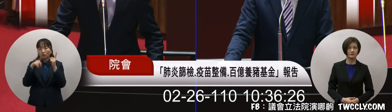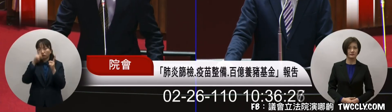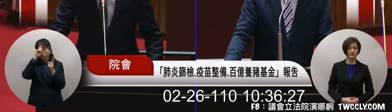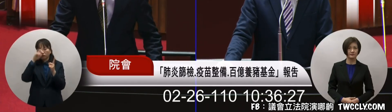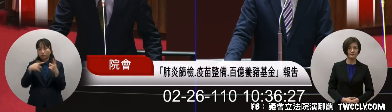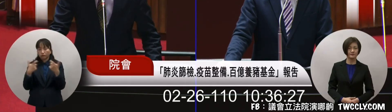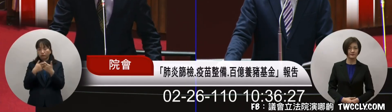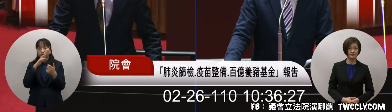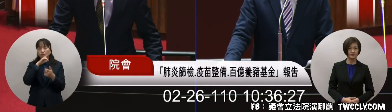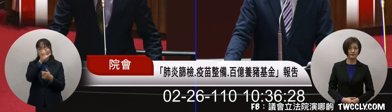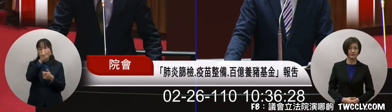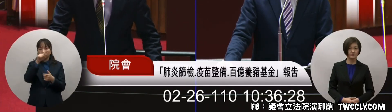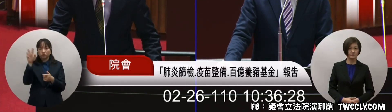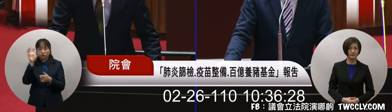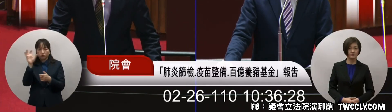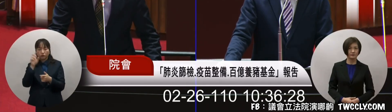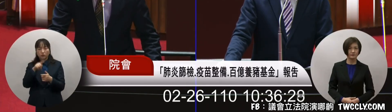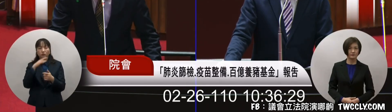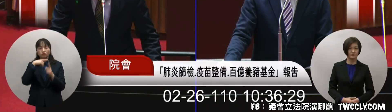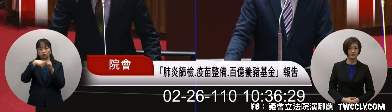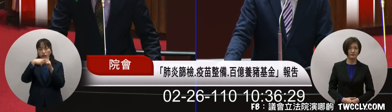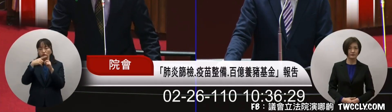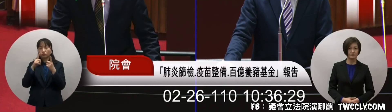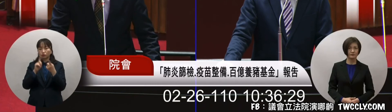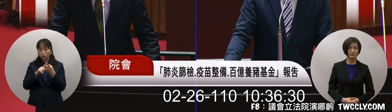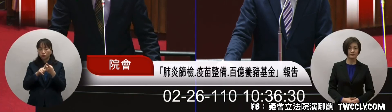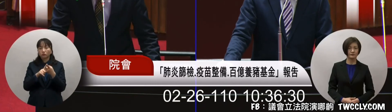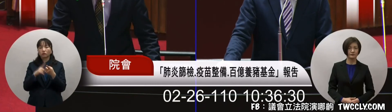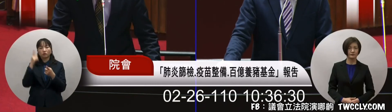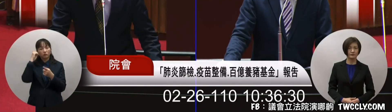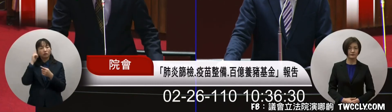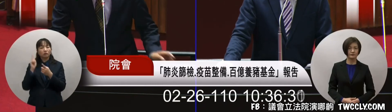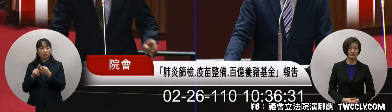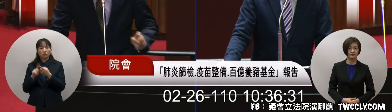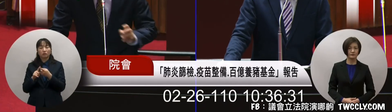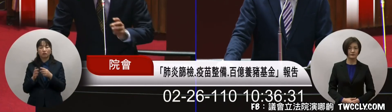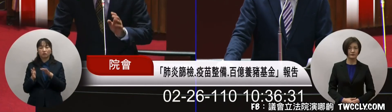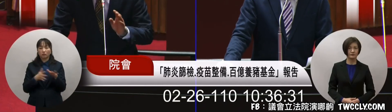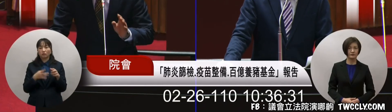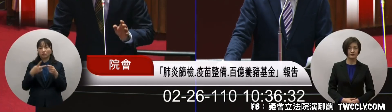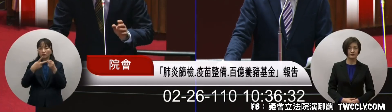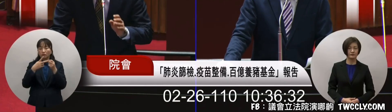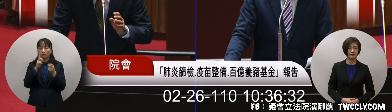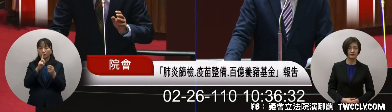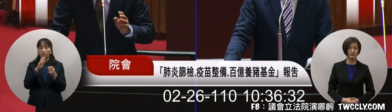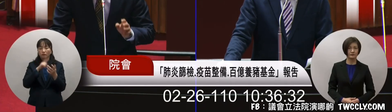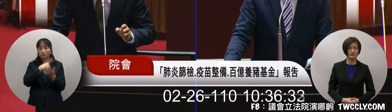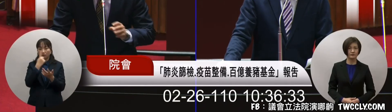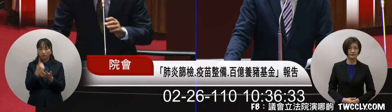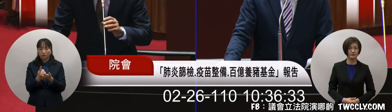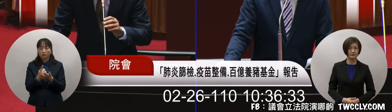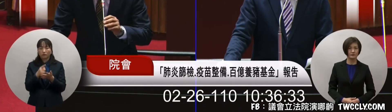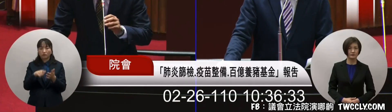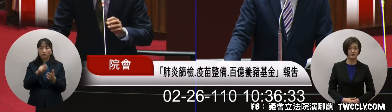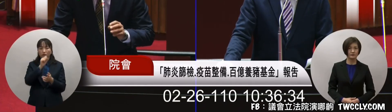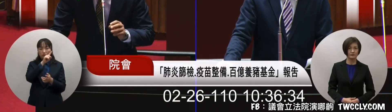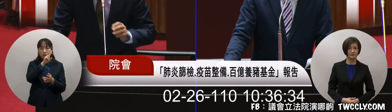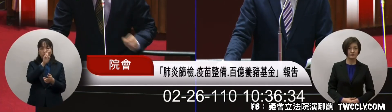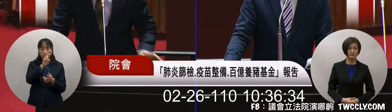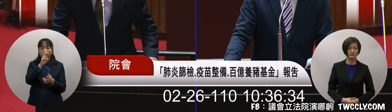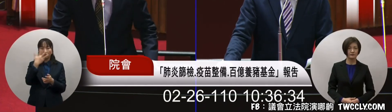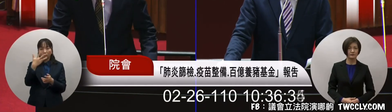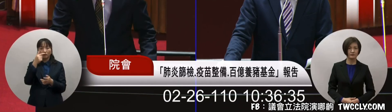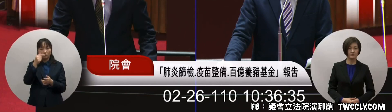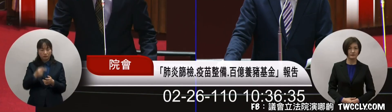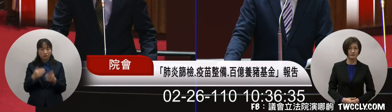在70到80是一个非常好的水准，这第一个完全同意。第二个，我们的整个128亿